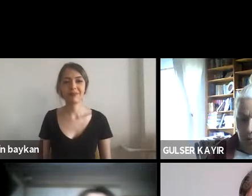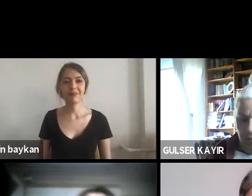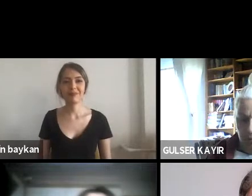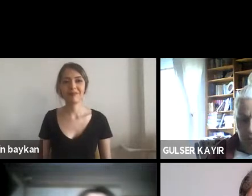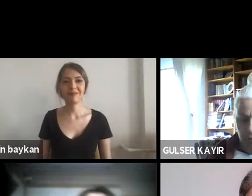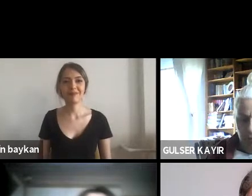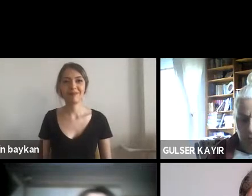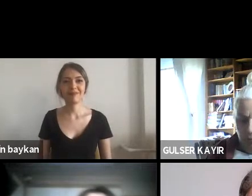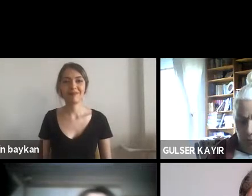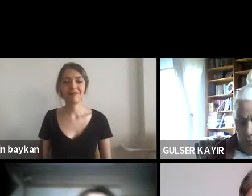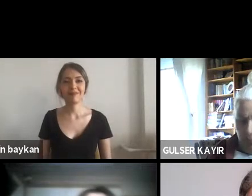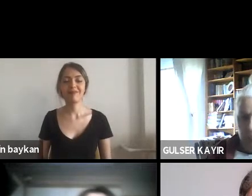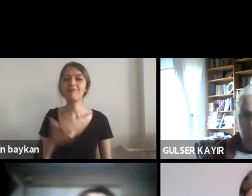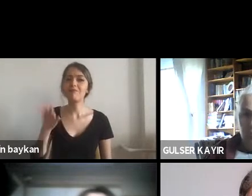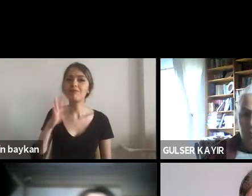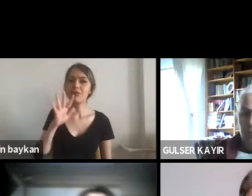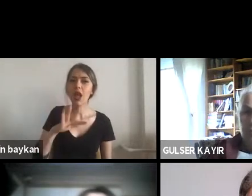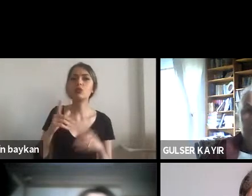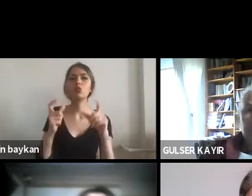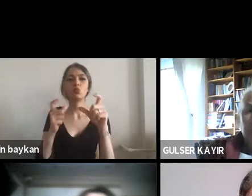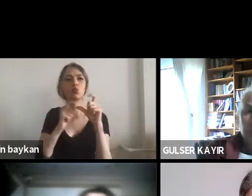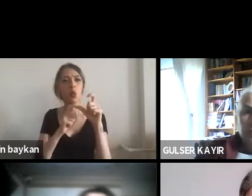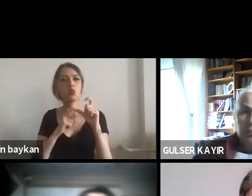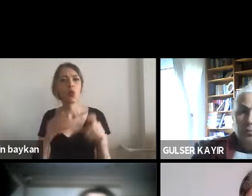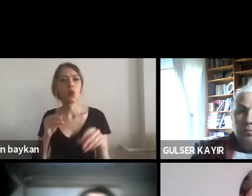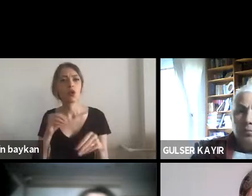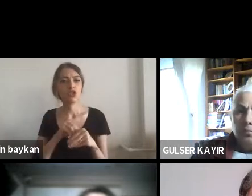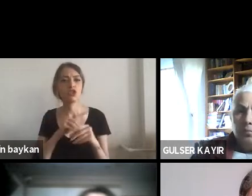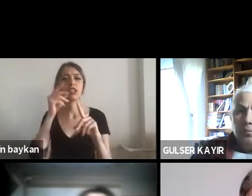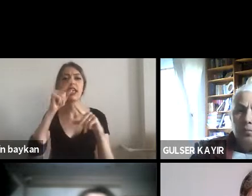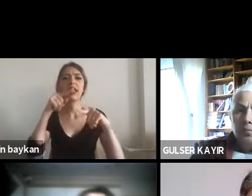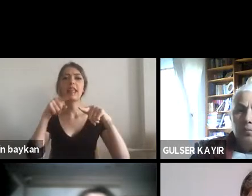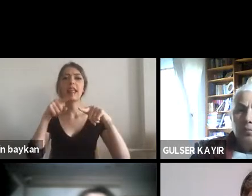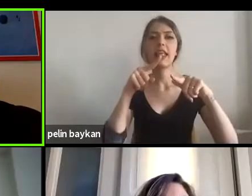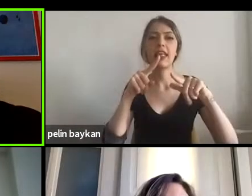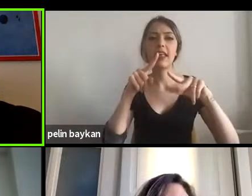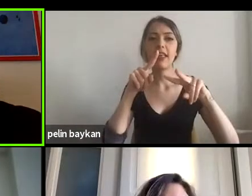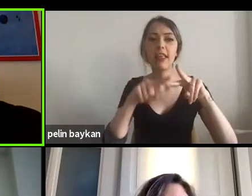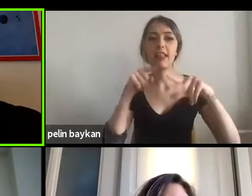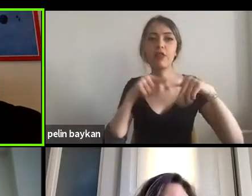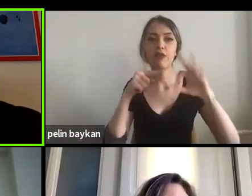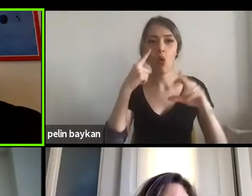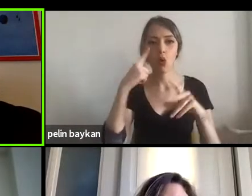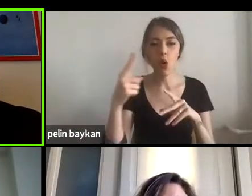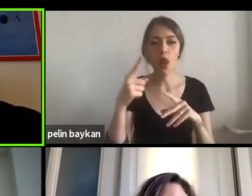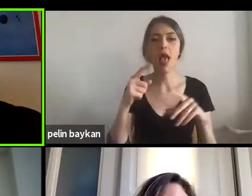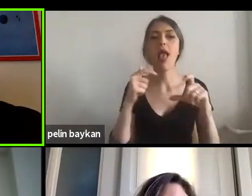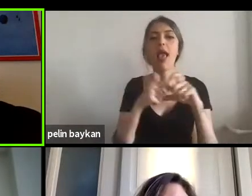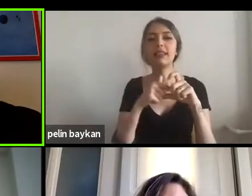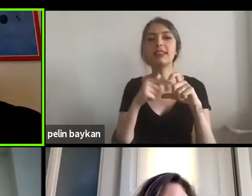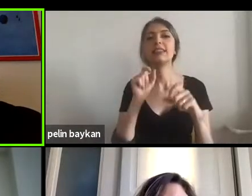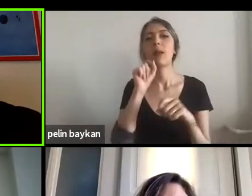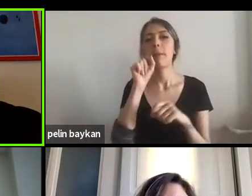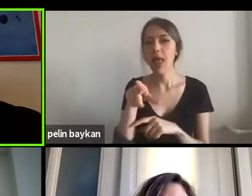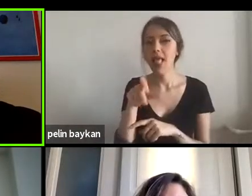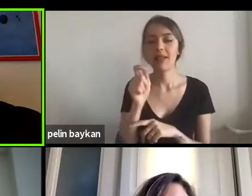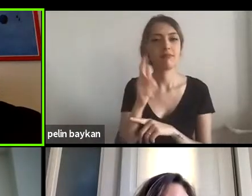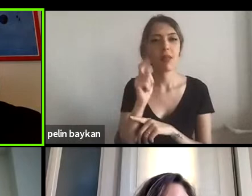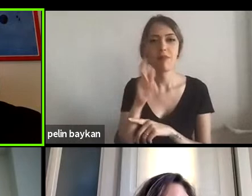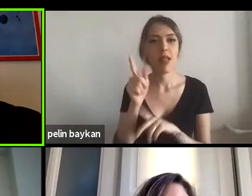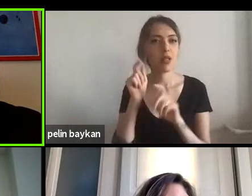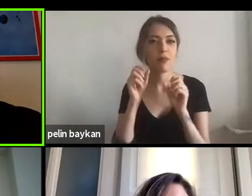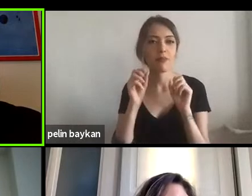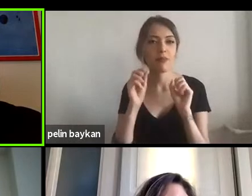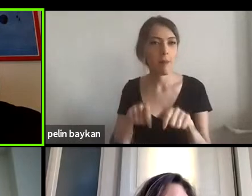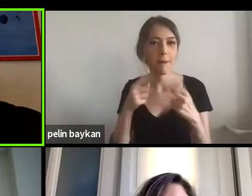Evet, diğer sorularınız için de info@etkiniz.io adresine ulaşabilirsiniz. Chat kısmında da yazılı